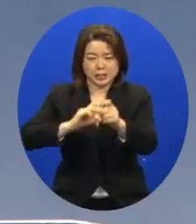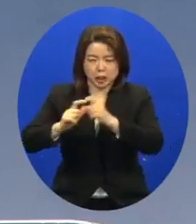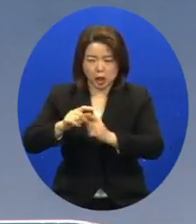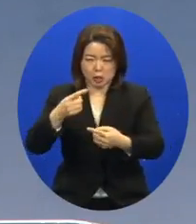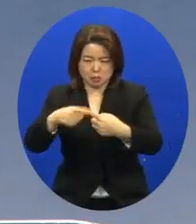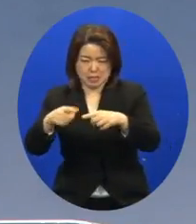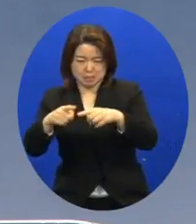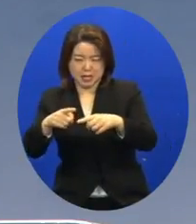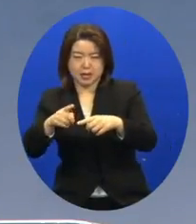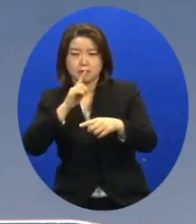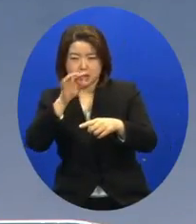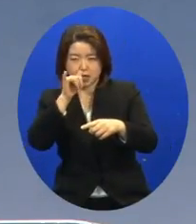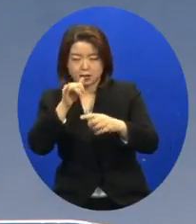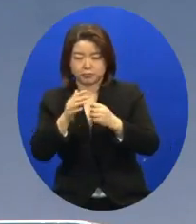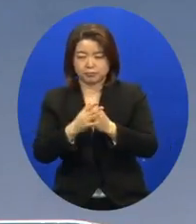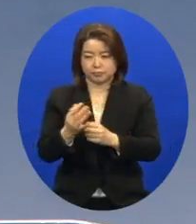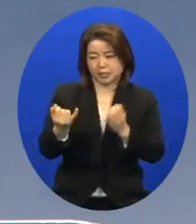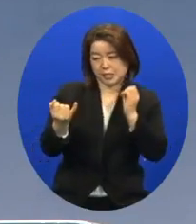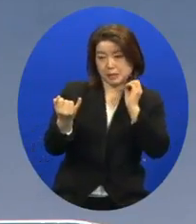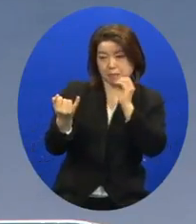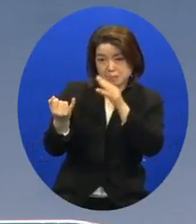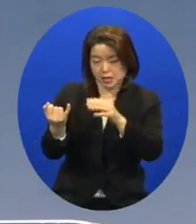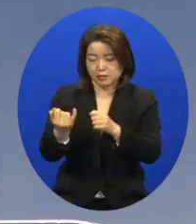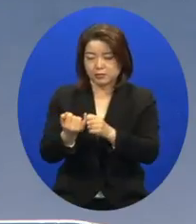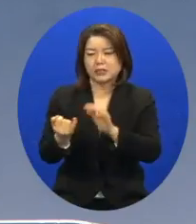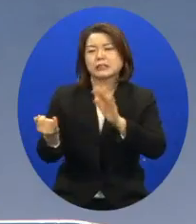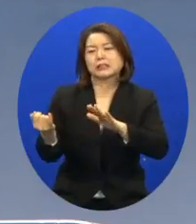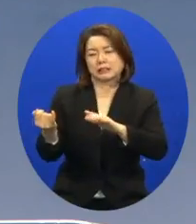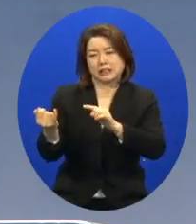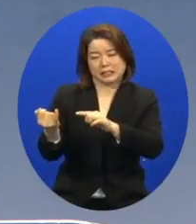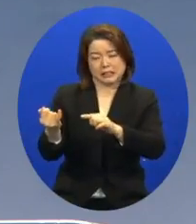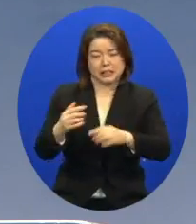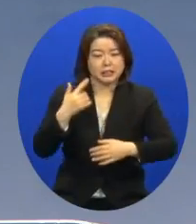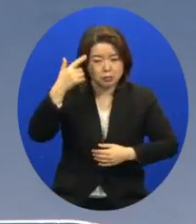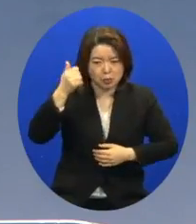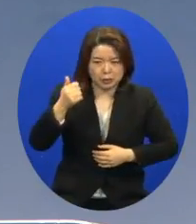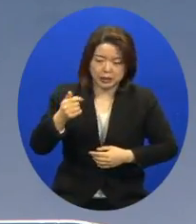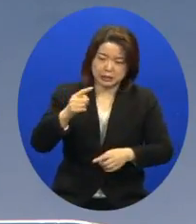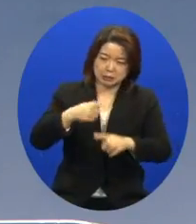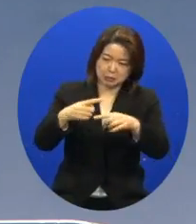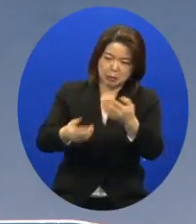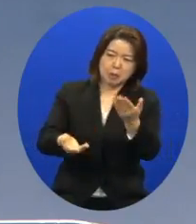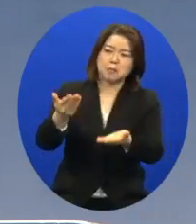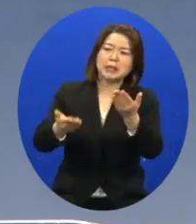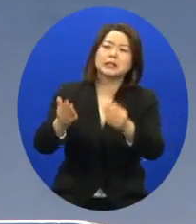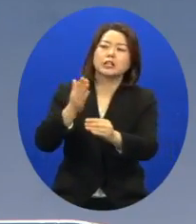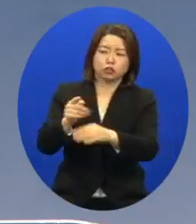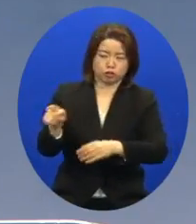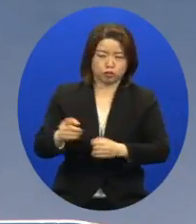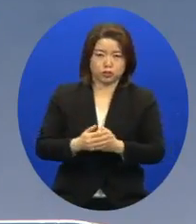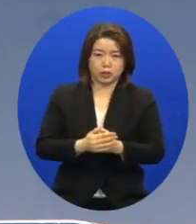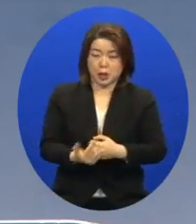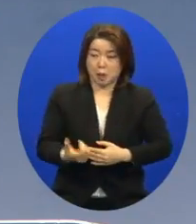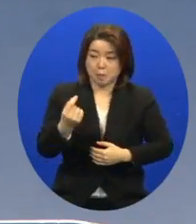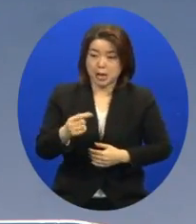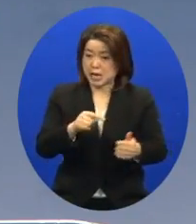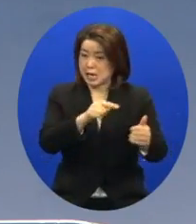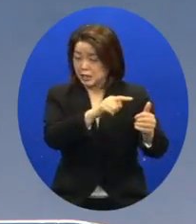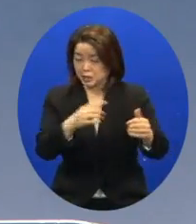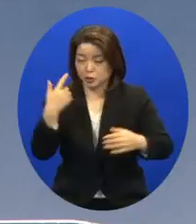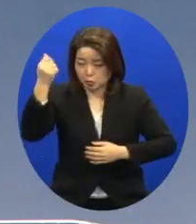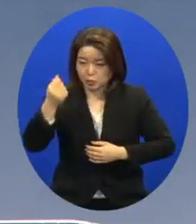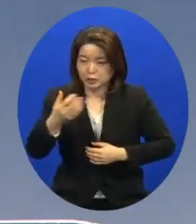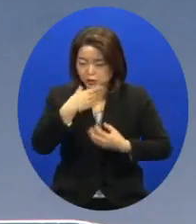아내에게 말했습니다 여보 지금 그 목사님을 판단하고 있는 거예요 얼른 그 목사님을